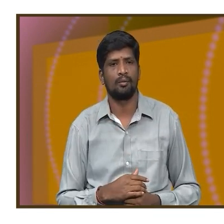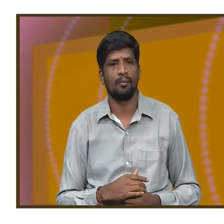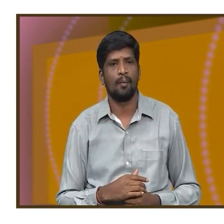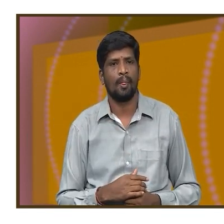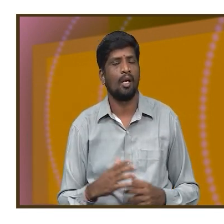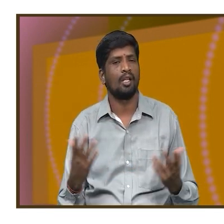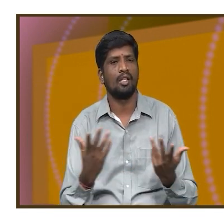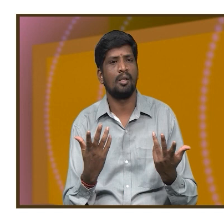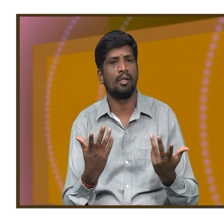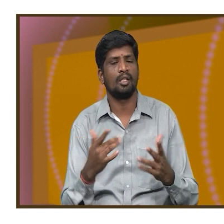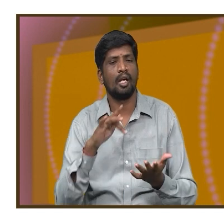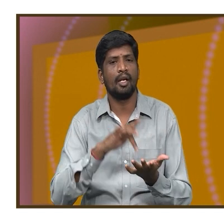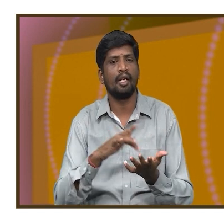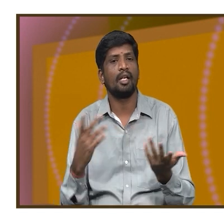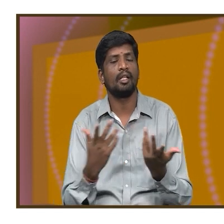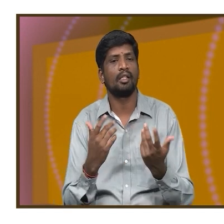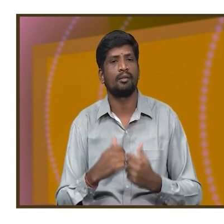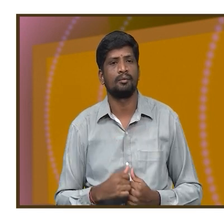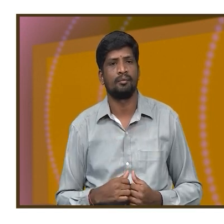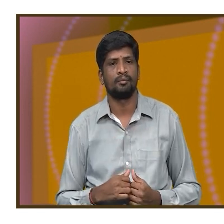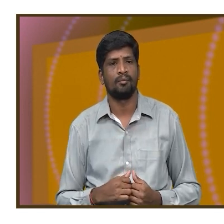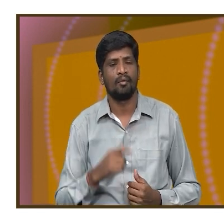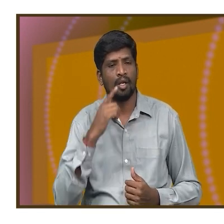வெளிப்படுகிறது. அந்த நேர்மை வெளிப்படக்கூடிய இடம் ஒன்று.